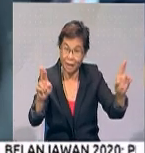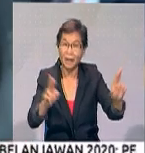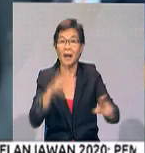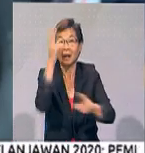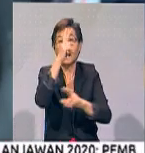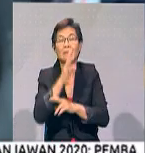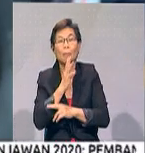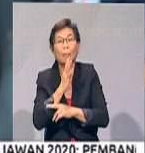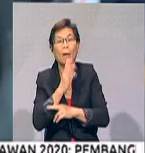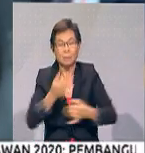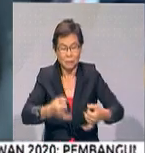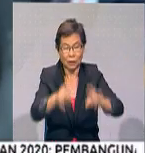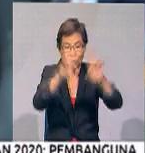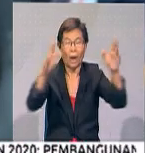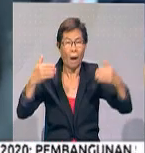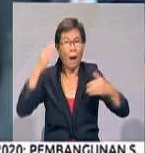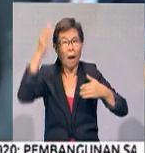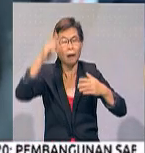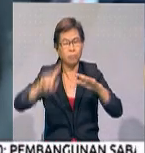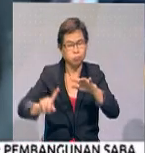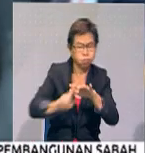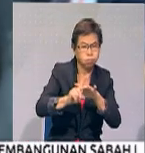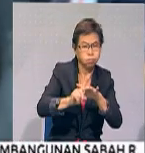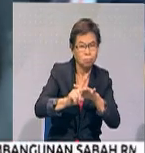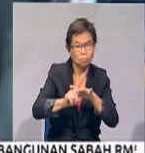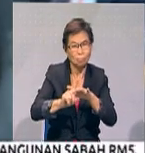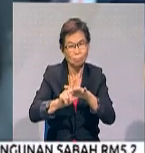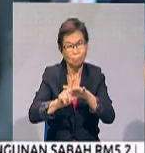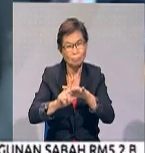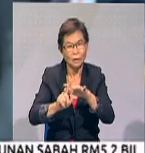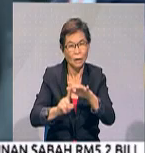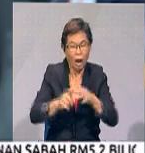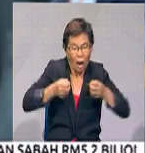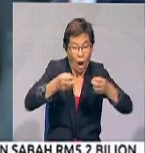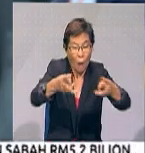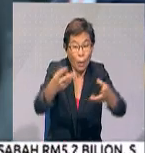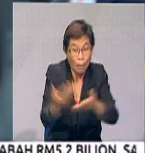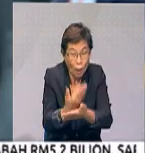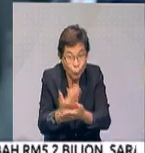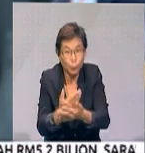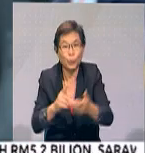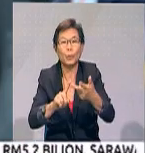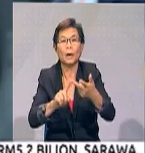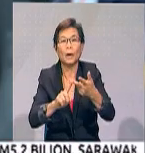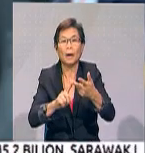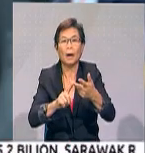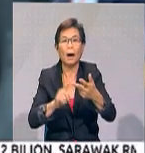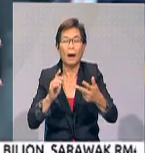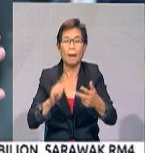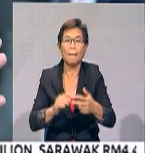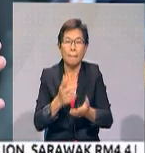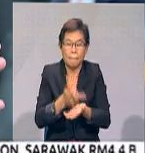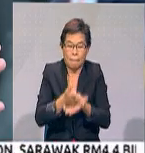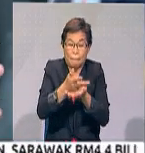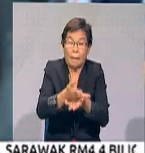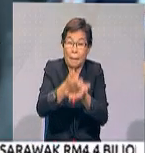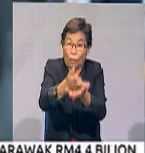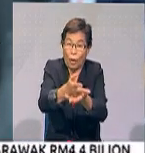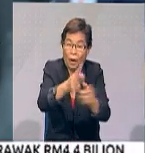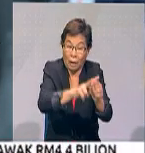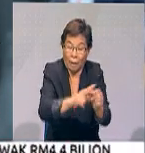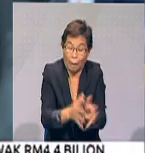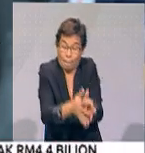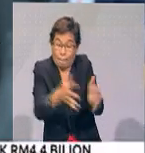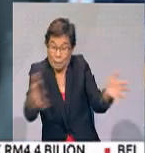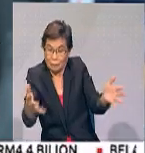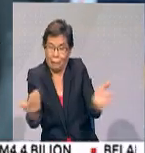menyebutkan akan diwujudkan, dibina highway baru. Bahkan pelabuhan Kelang akan